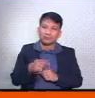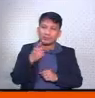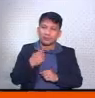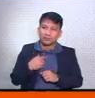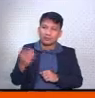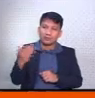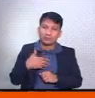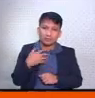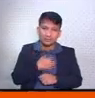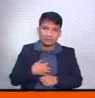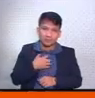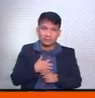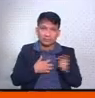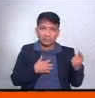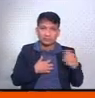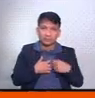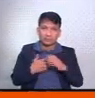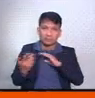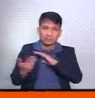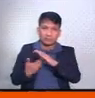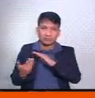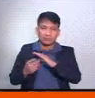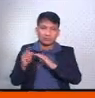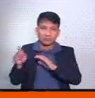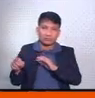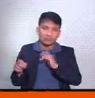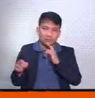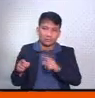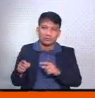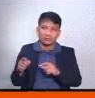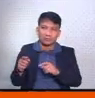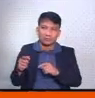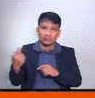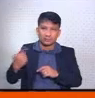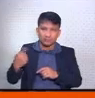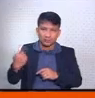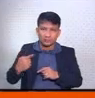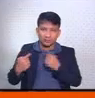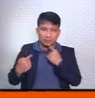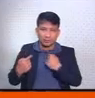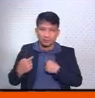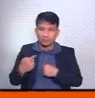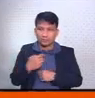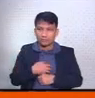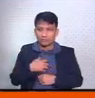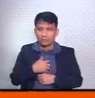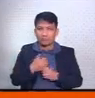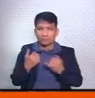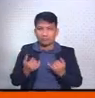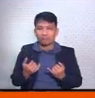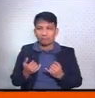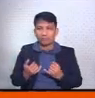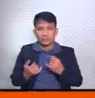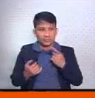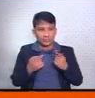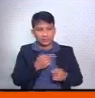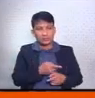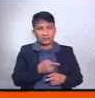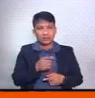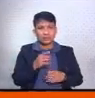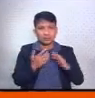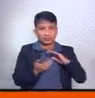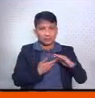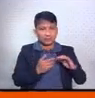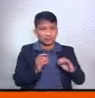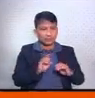mayroon silang reklamo dun sa aming kliyente. Nasabi nila, napagalitan daw sila. Ngayon, kinausap namin yung